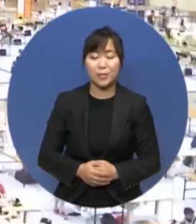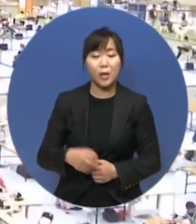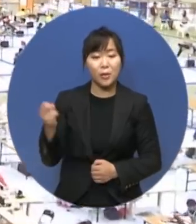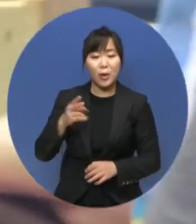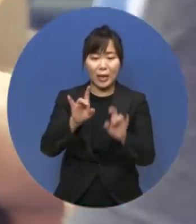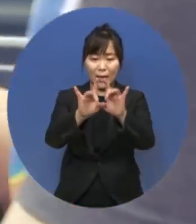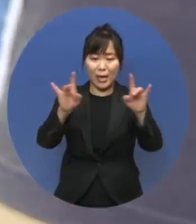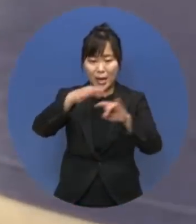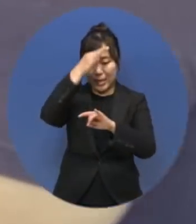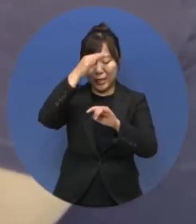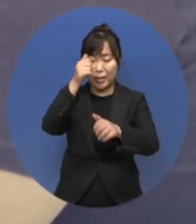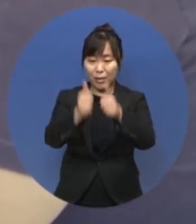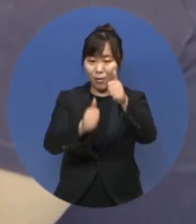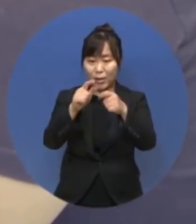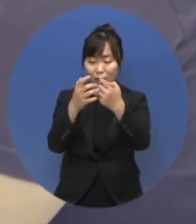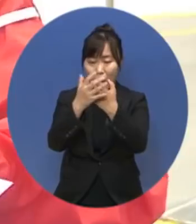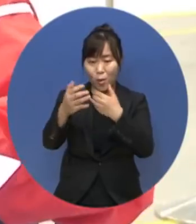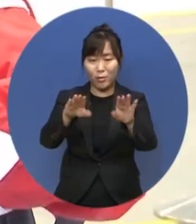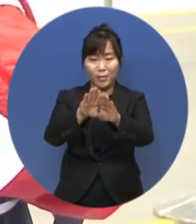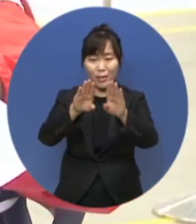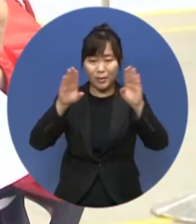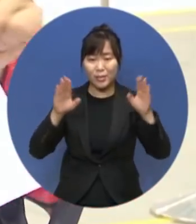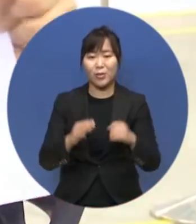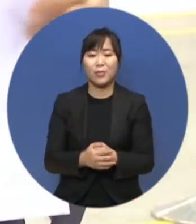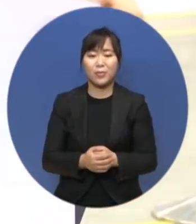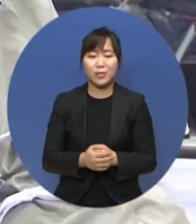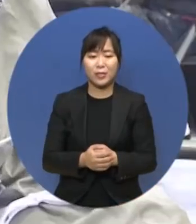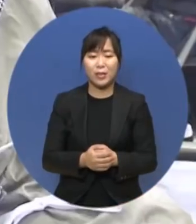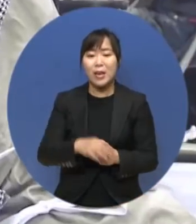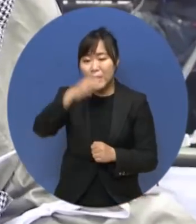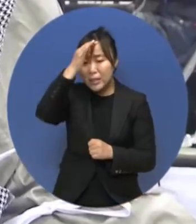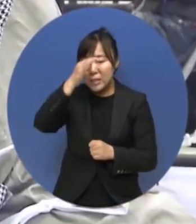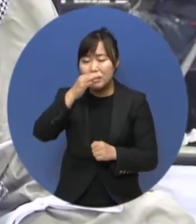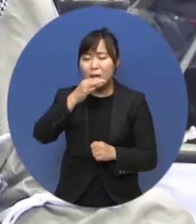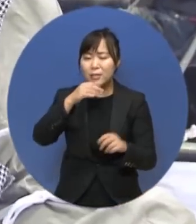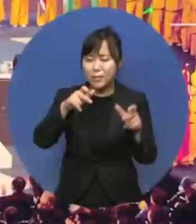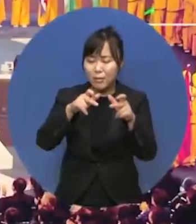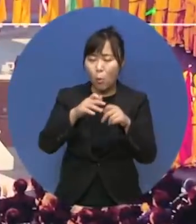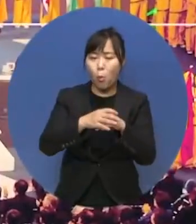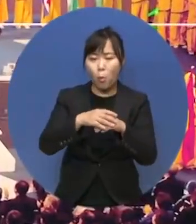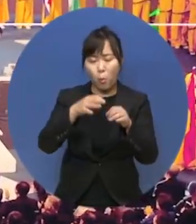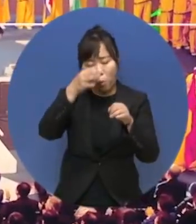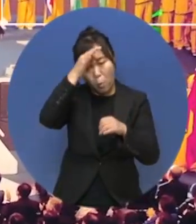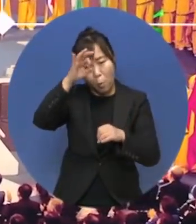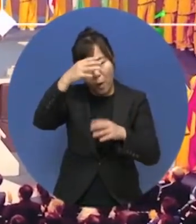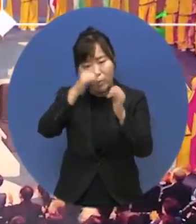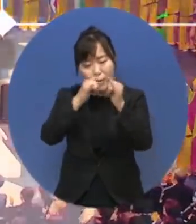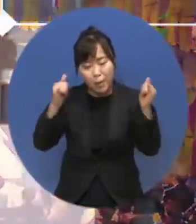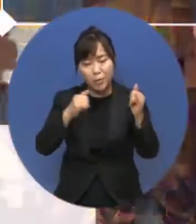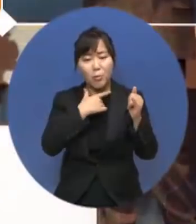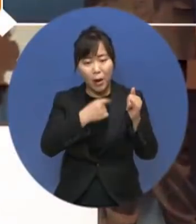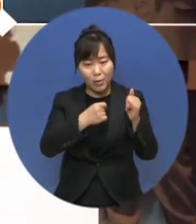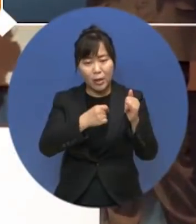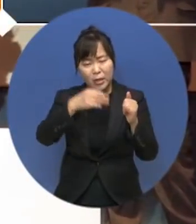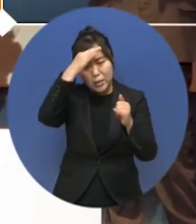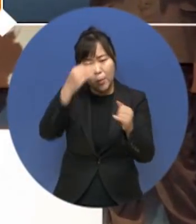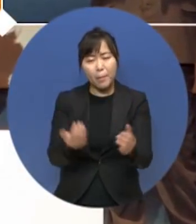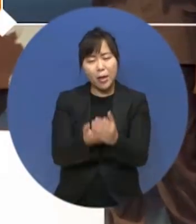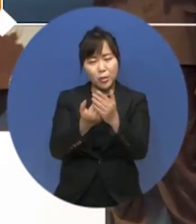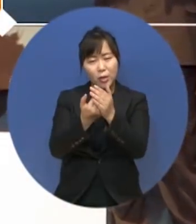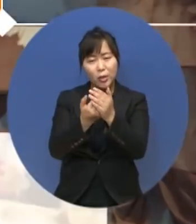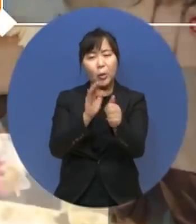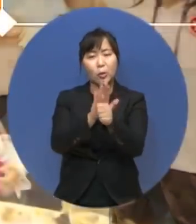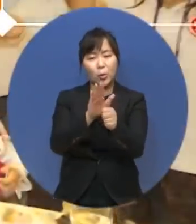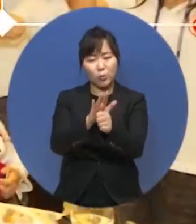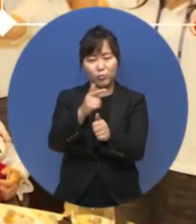또한 각종 기능 경기 대회를 개최하여 기능 장인을 꿈꾸는 장애인들의 기술 능력 향상에도 큰